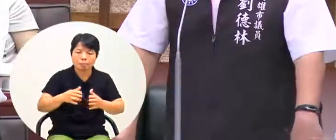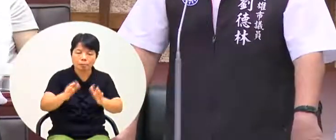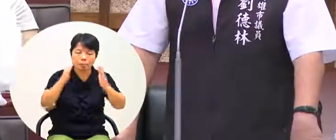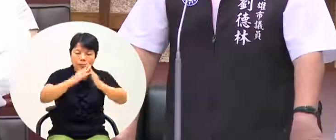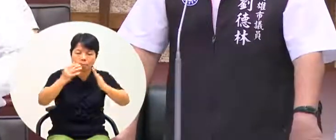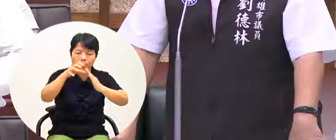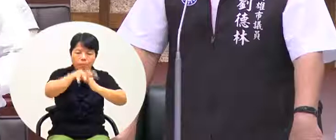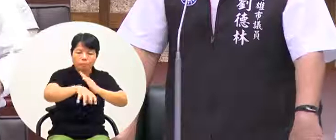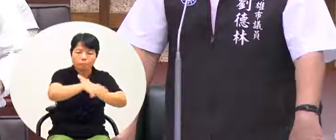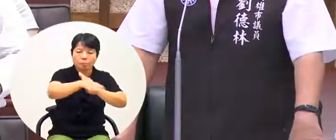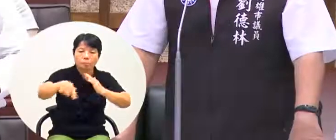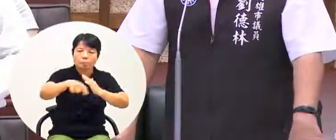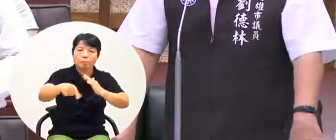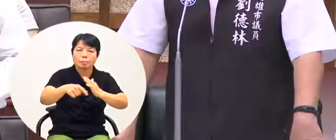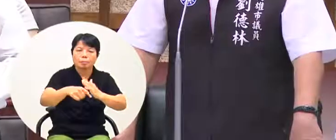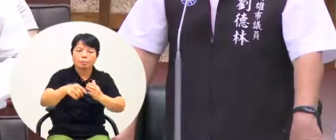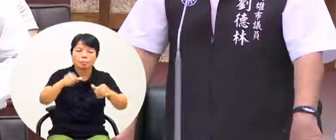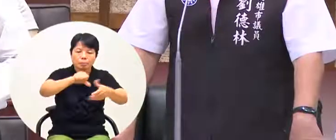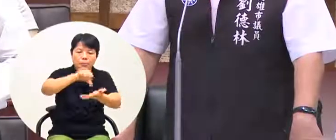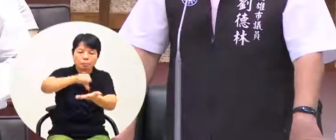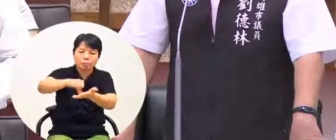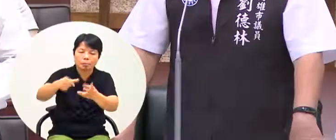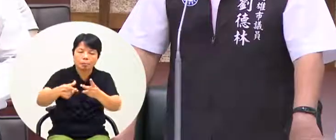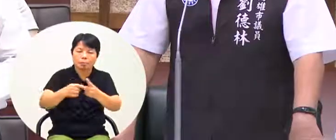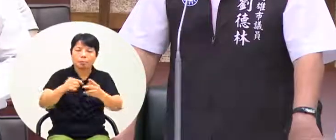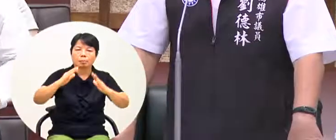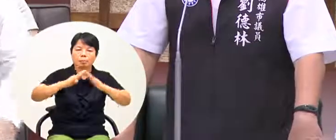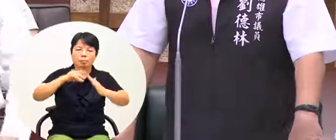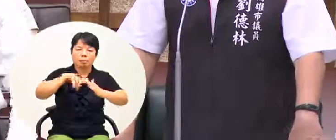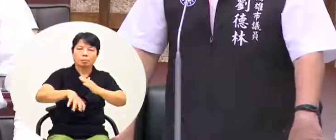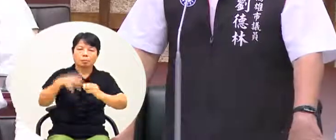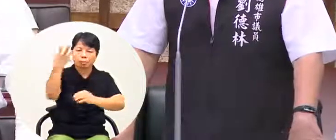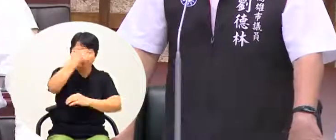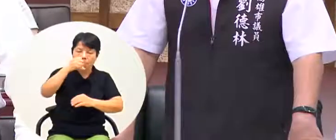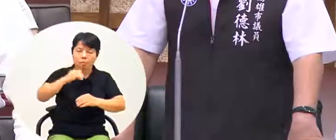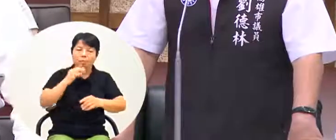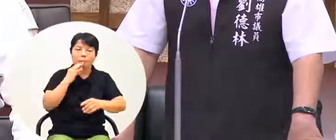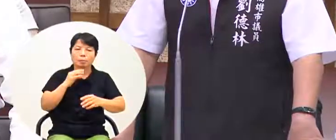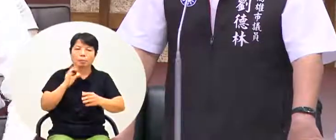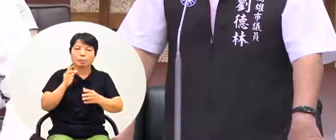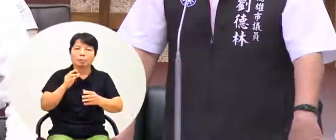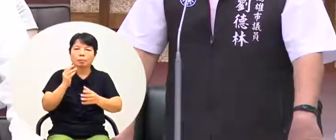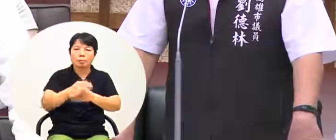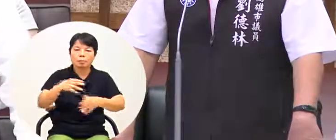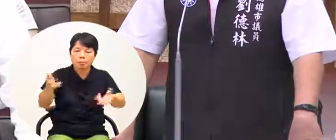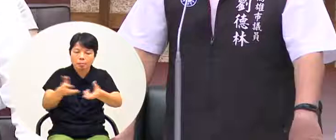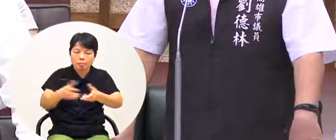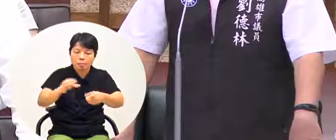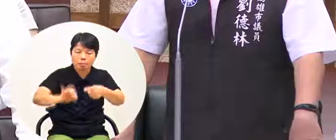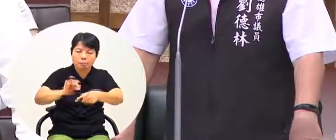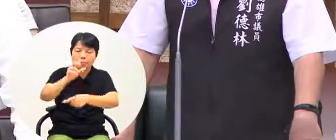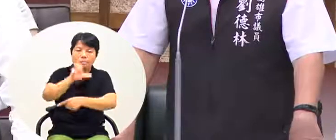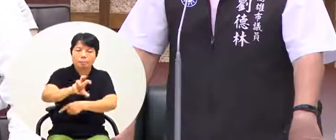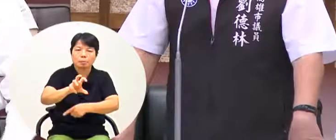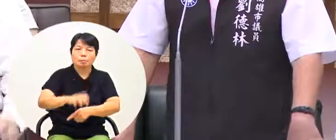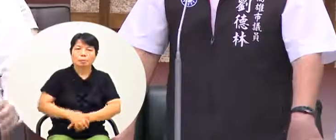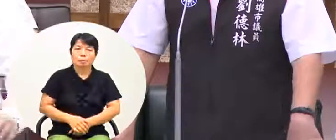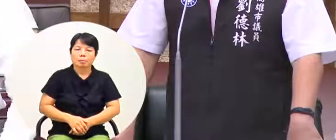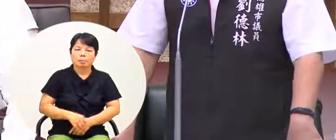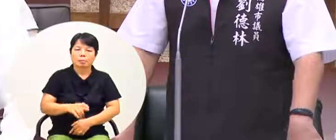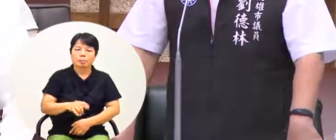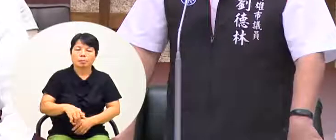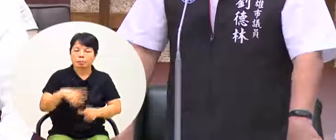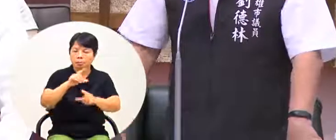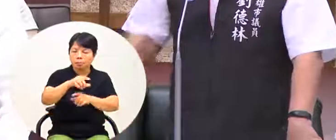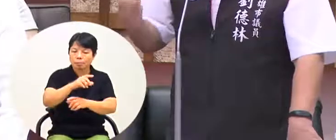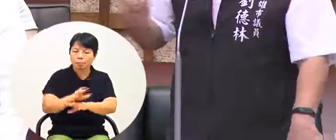设计，那你可能可以盖到80%。哦，这个我想这个各种太阳的形式的设计，那个我